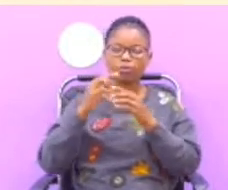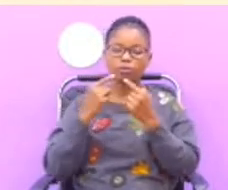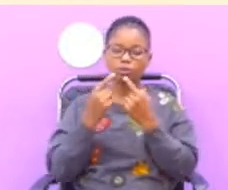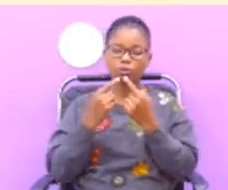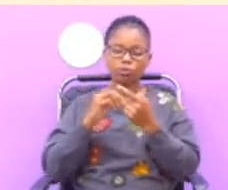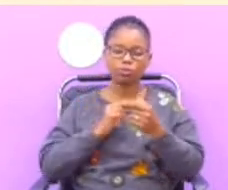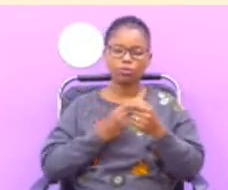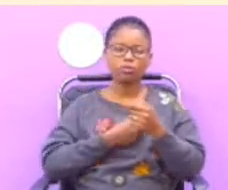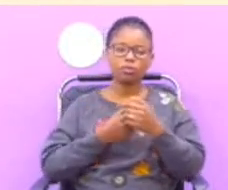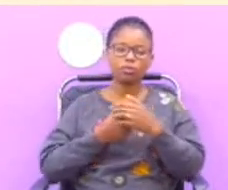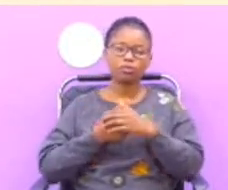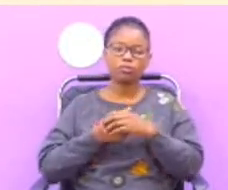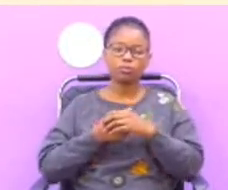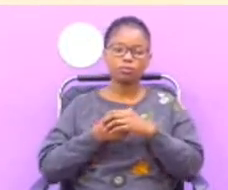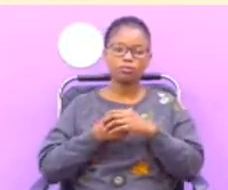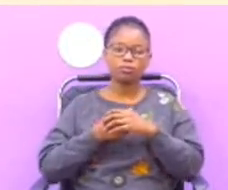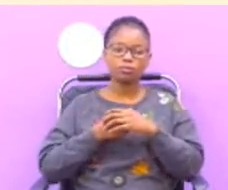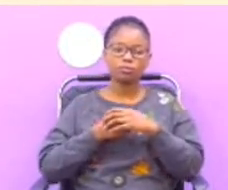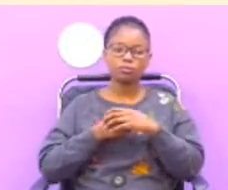sana.